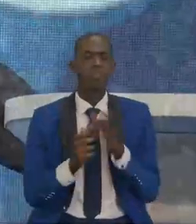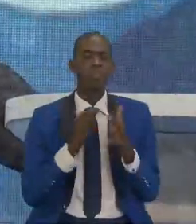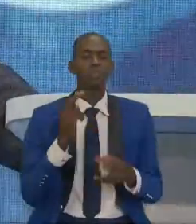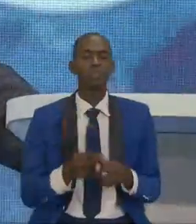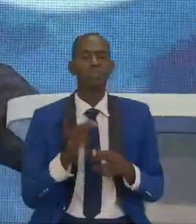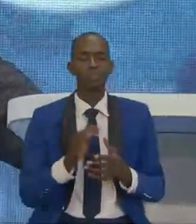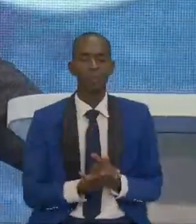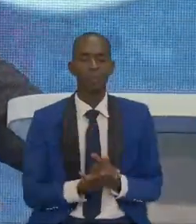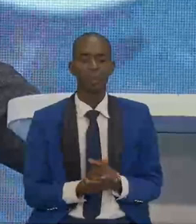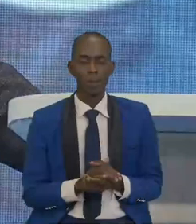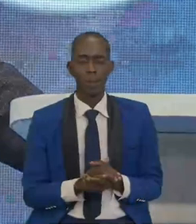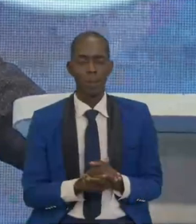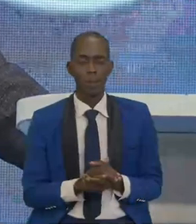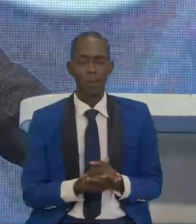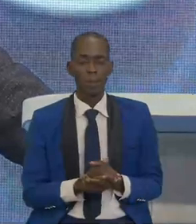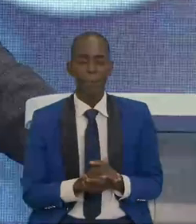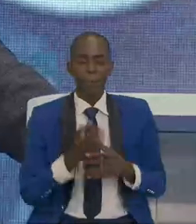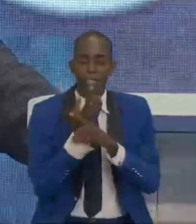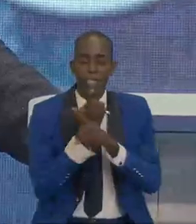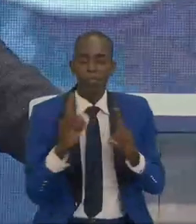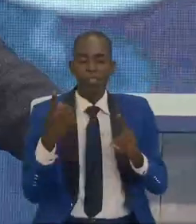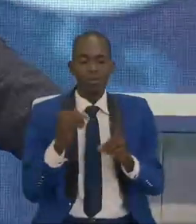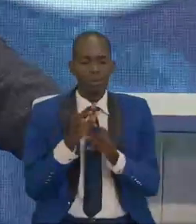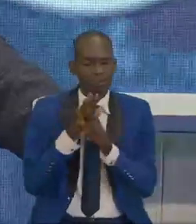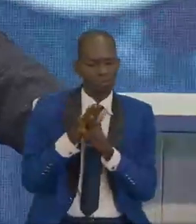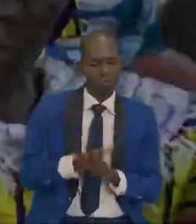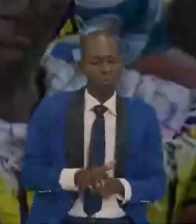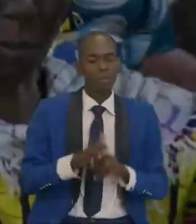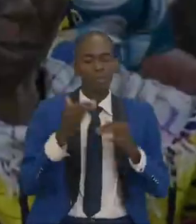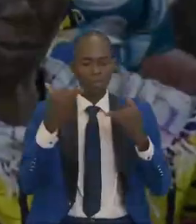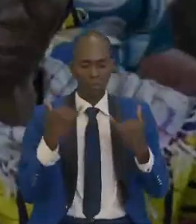Guéris les malades maintenant.